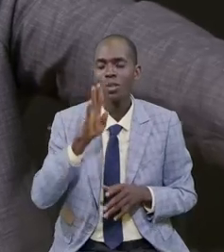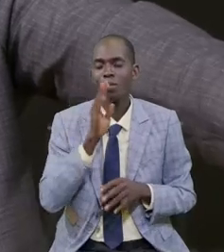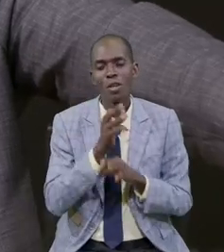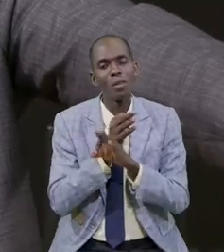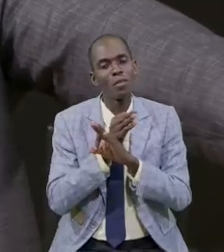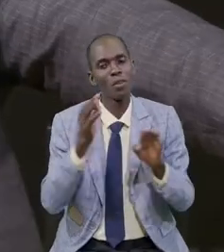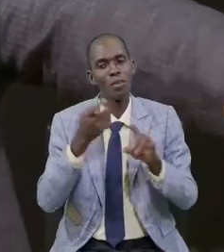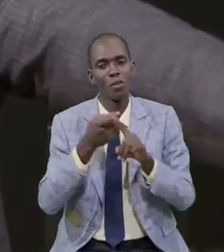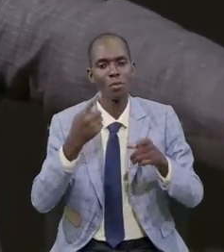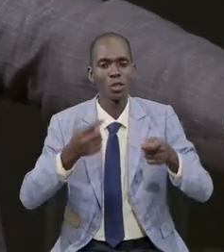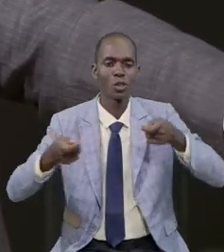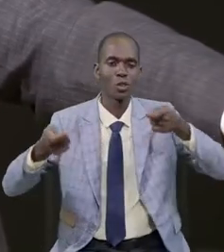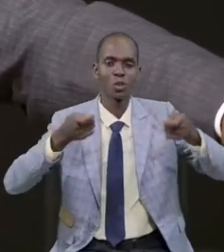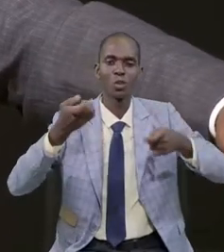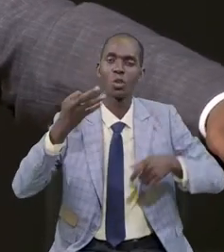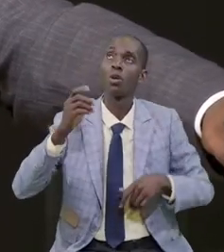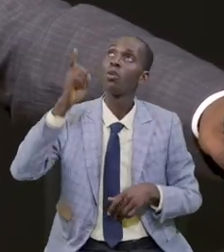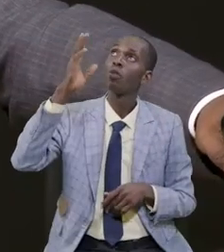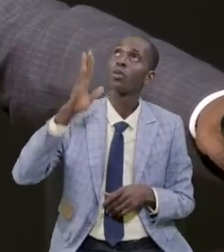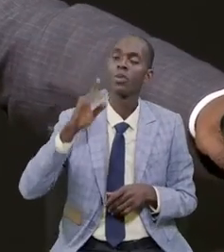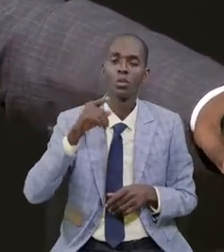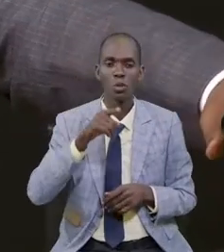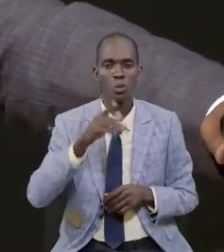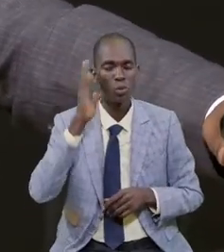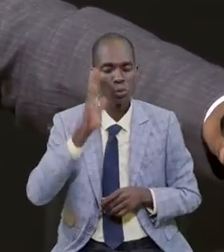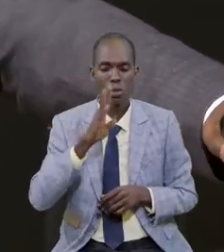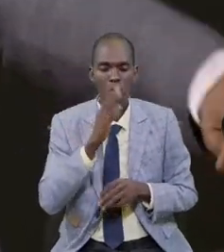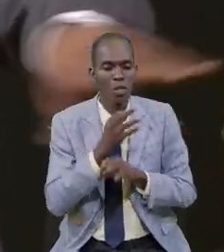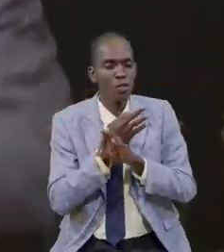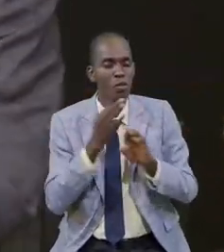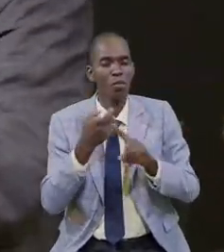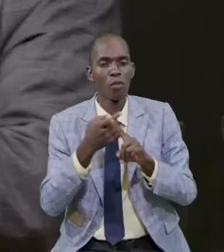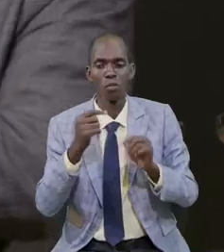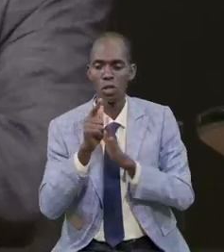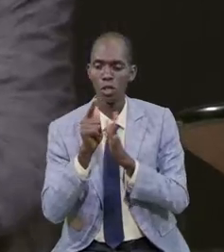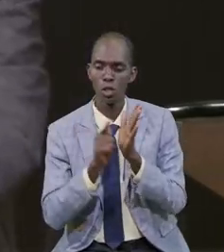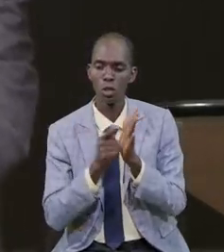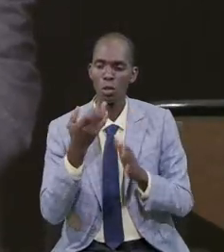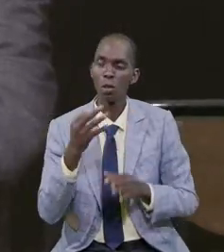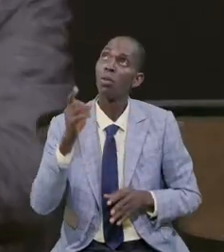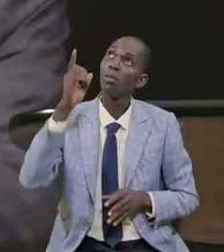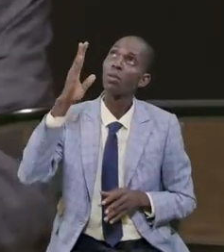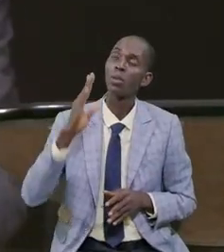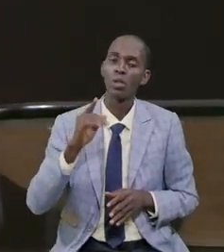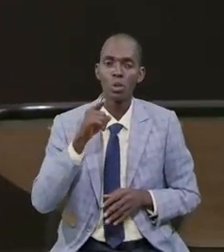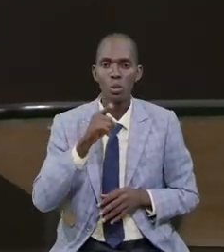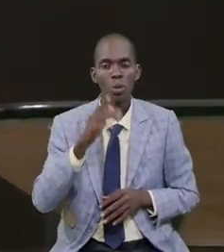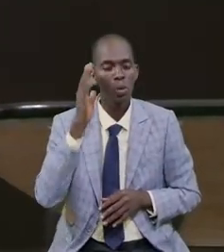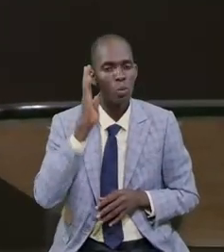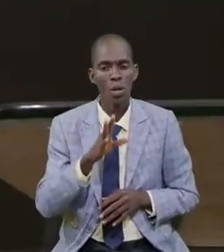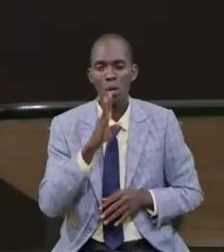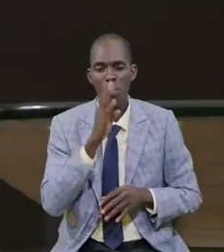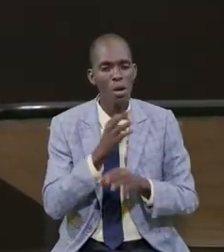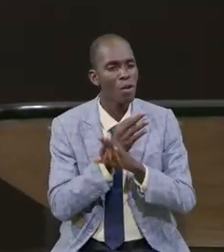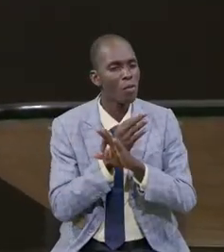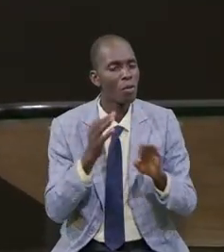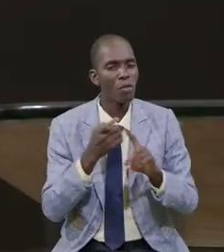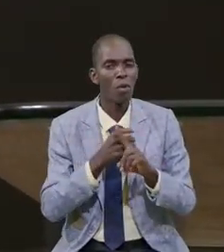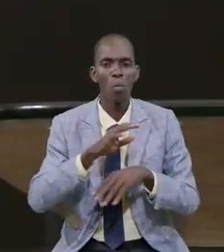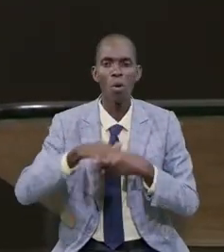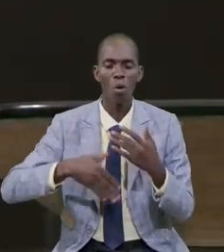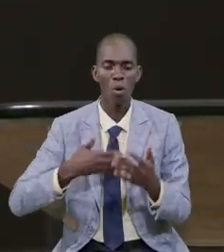de Dieu. Tu seras affranchi de la loi de Dieu. Tu seras affranchi de tout